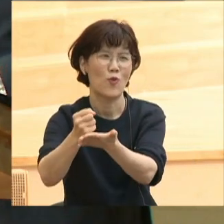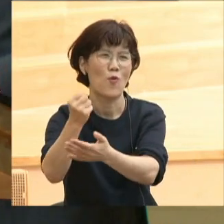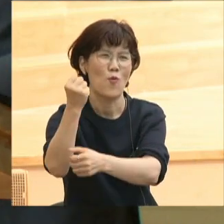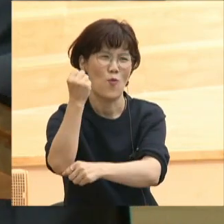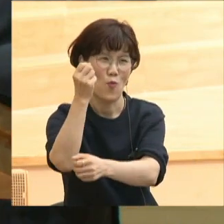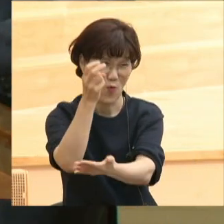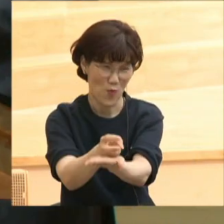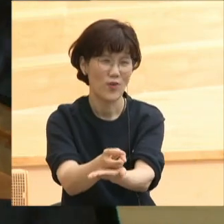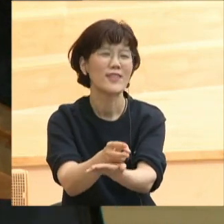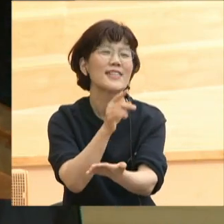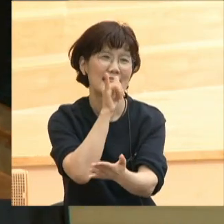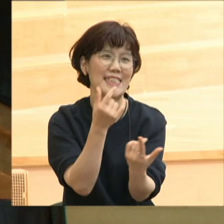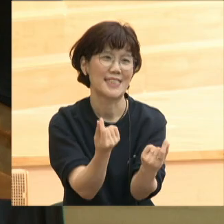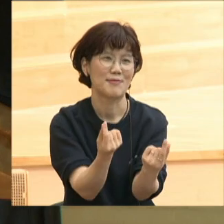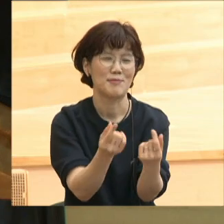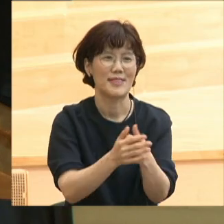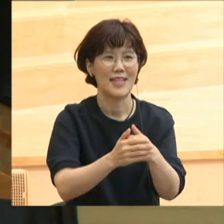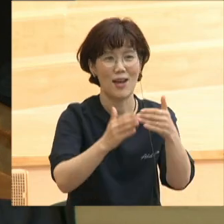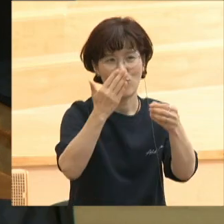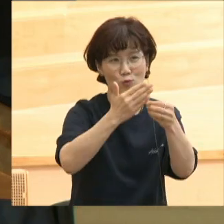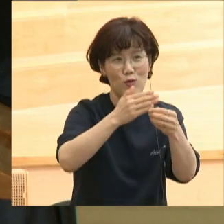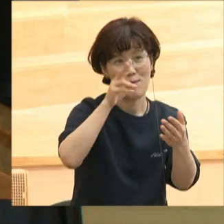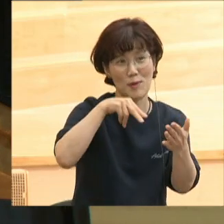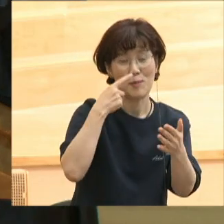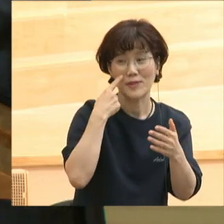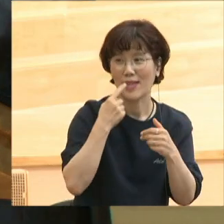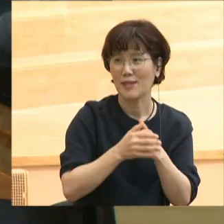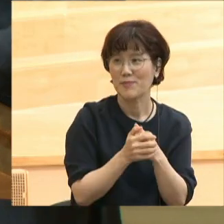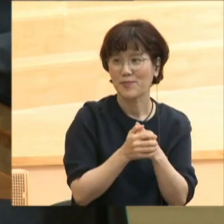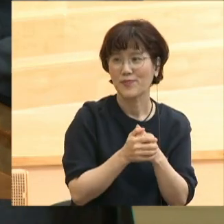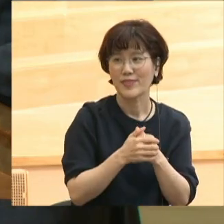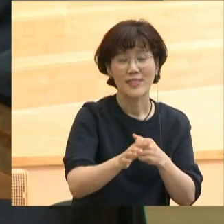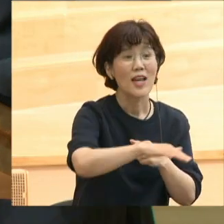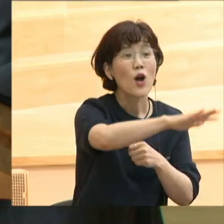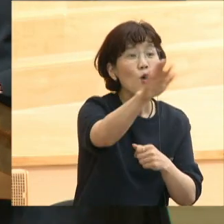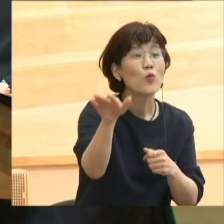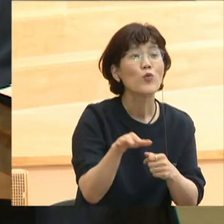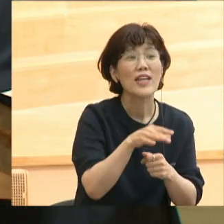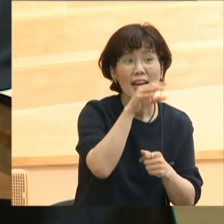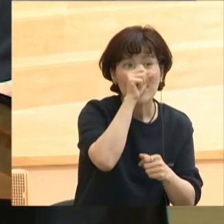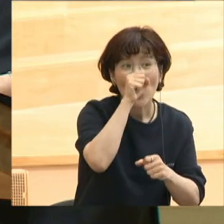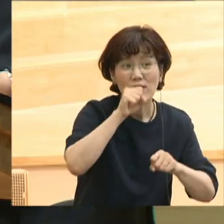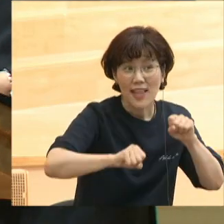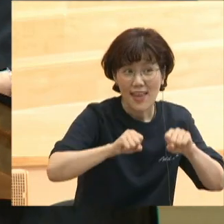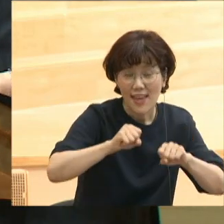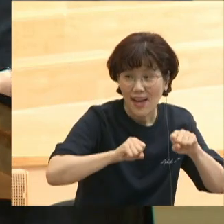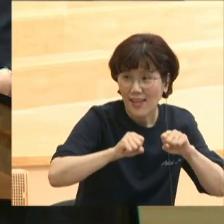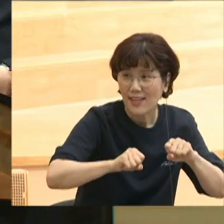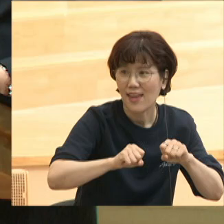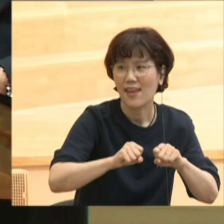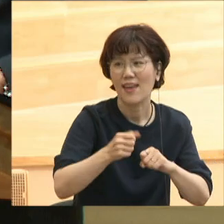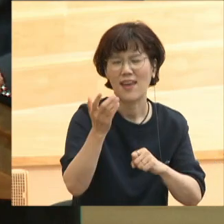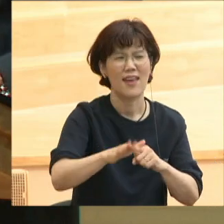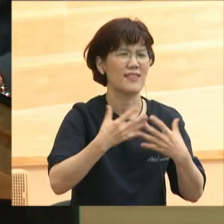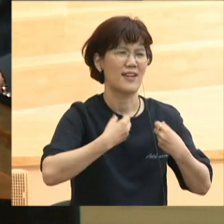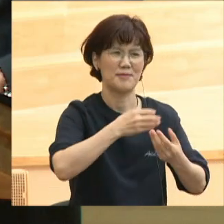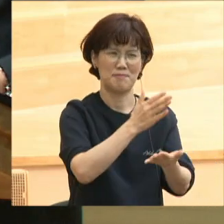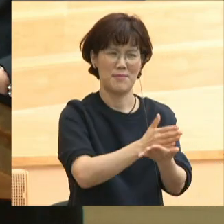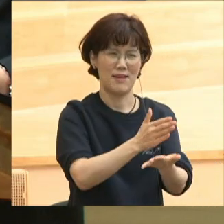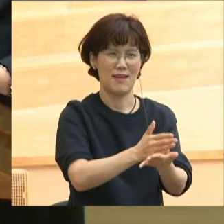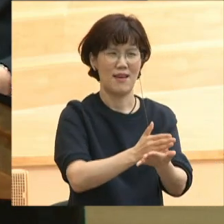나오잖아요. 이뿐만 아니에요. 구절 볼까요? 구절 여러분 똘똘 합니다. 시작. 우리가 선을 행하되 낙심하지